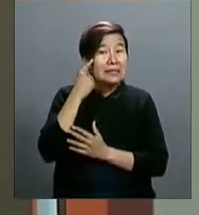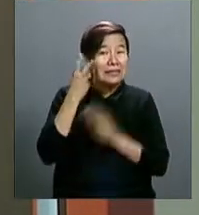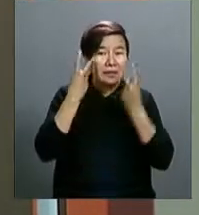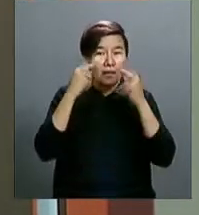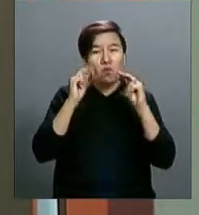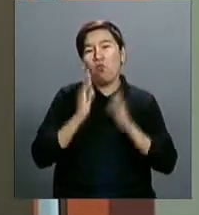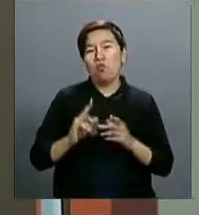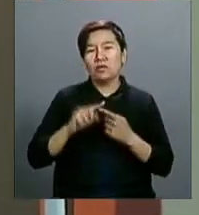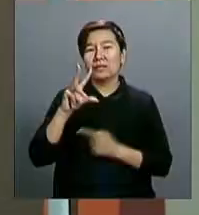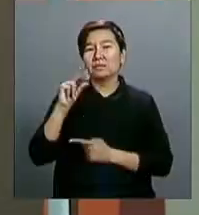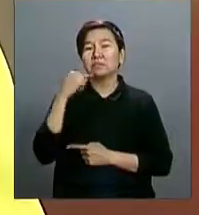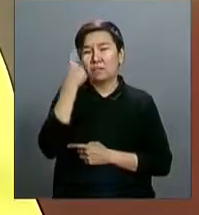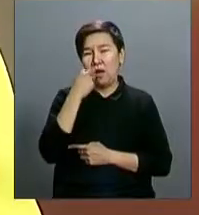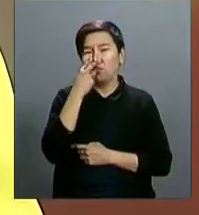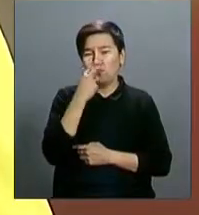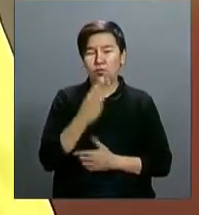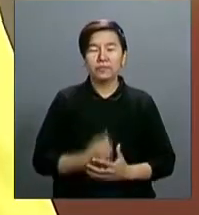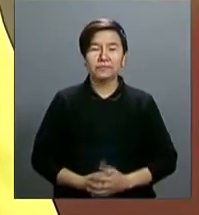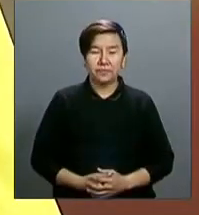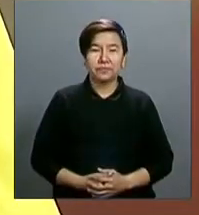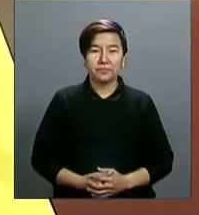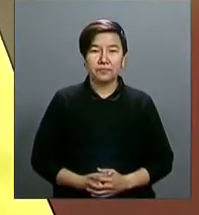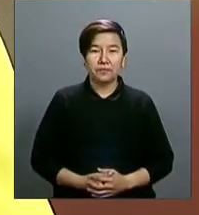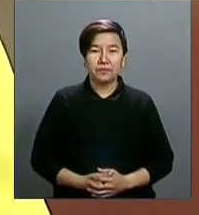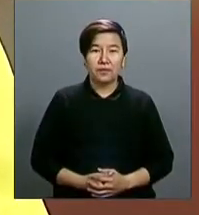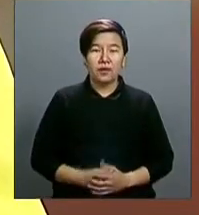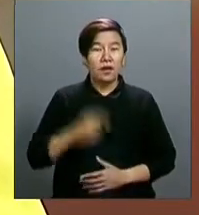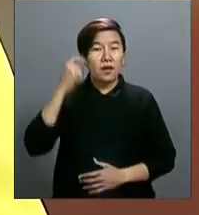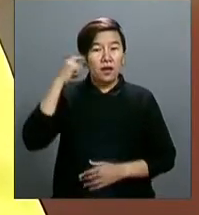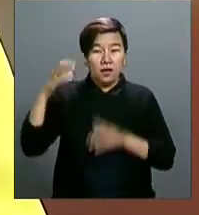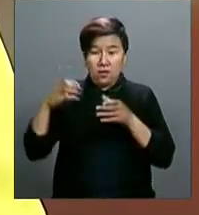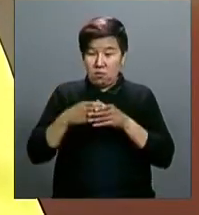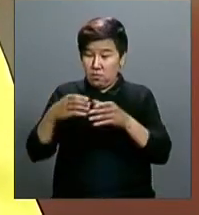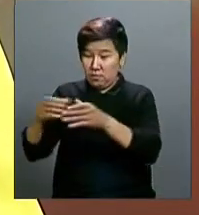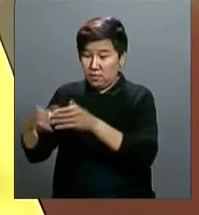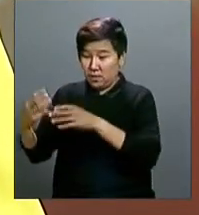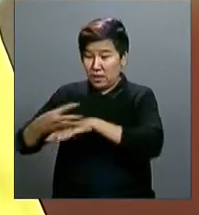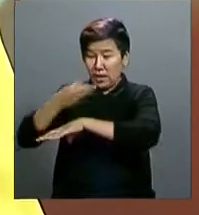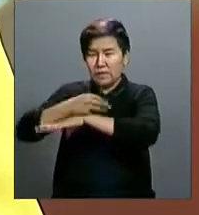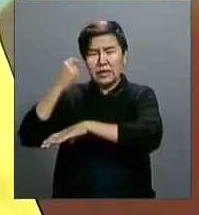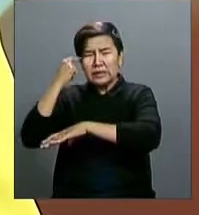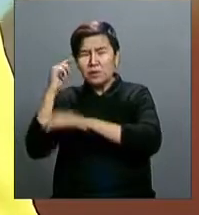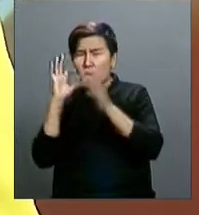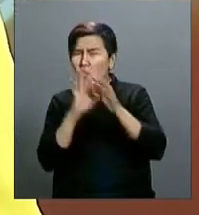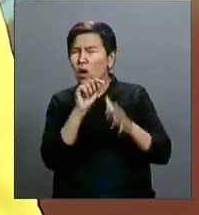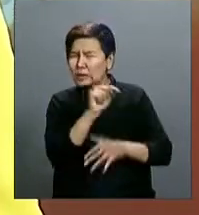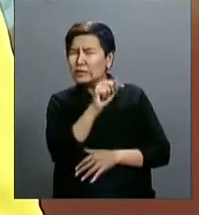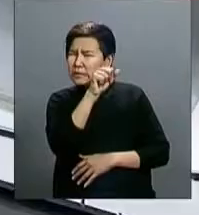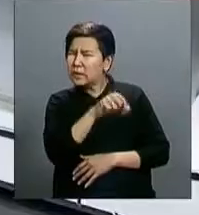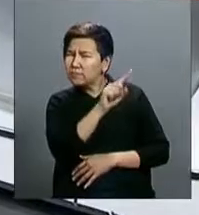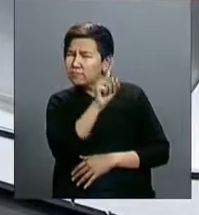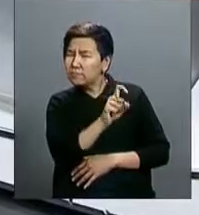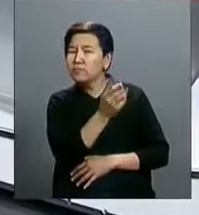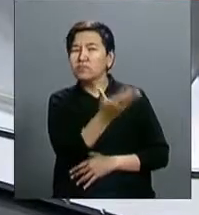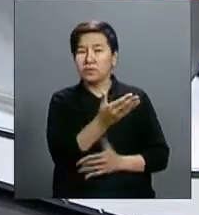30ค่ะคุณจิราชาตาคุณพึ่งนภาคะ ก็ไม่น่าแปลกที่ทางพรรคการเมืองต่างๆเขาจะกังวลในแง่มุมนั้นนะคะเพราะว่าถ้าดูจากแผนยุทธศาสตร์ชาติ